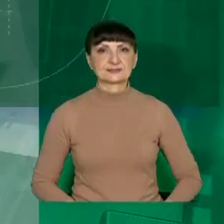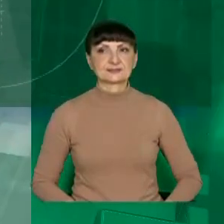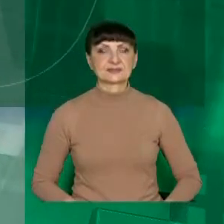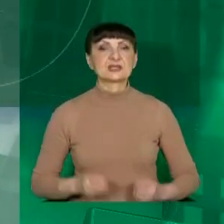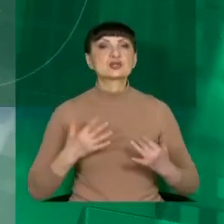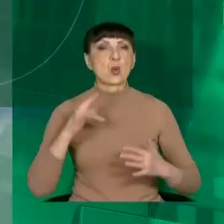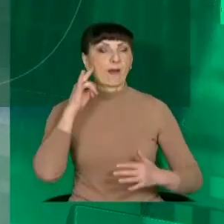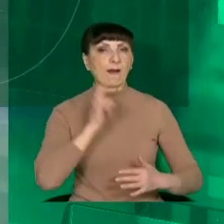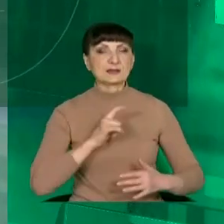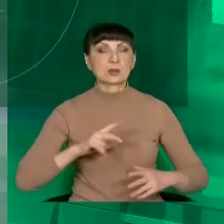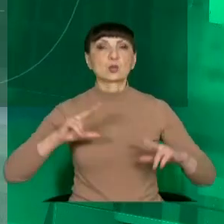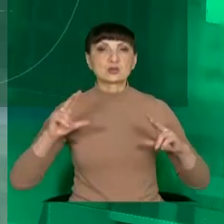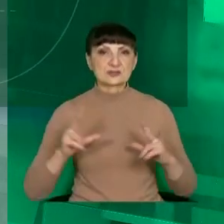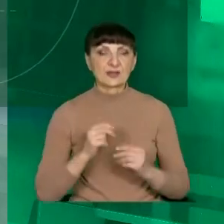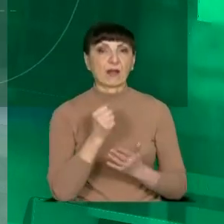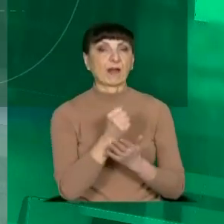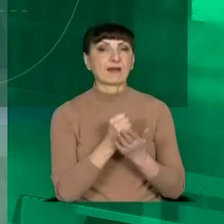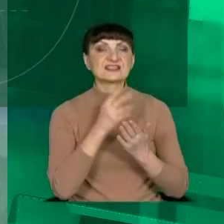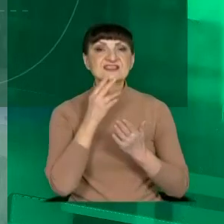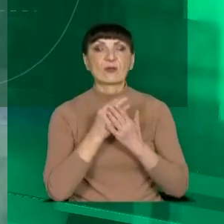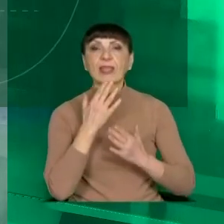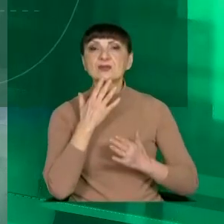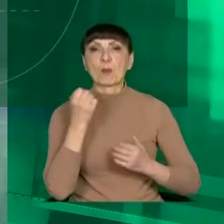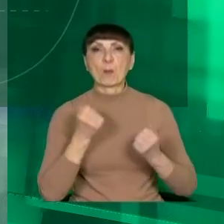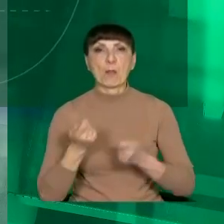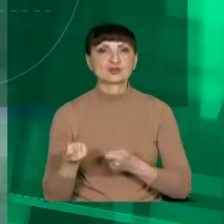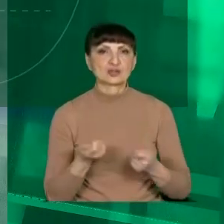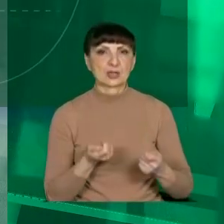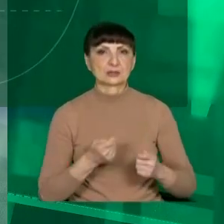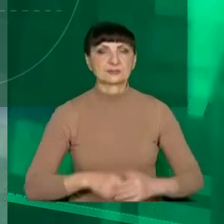Сколько казахстанцев успели легализовать свои иностранные авто?